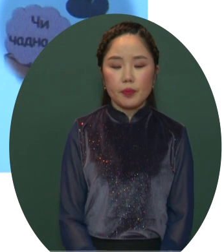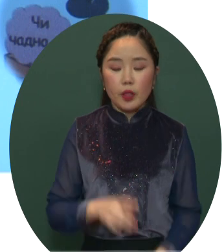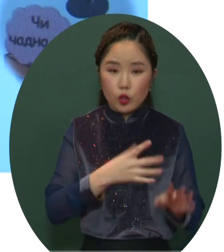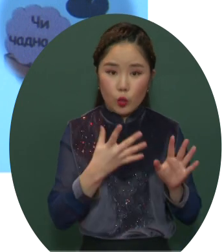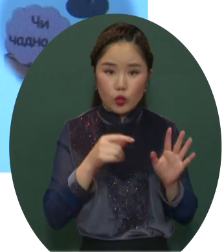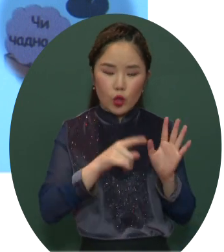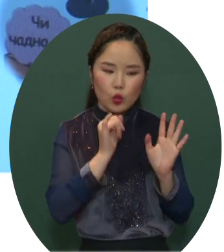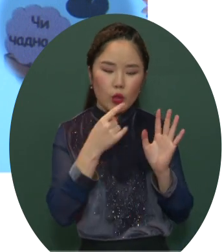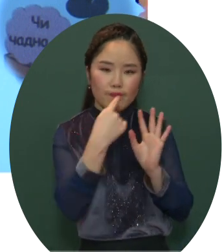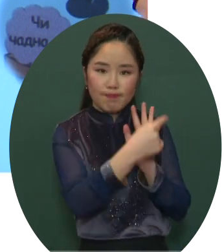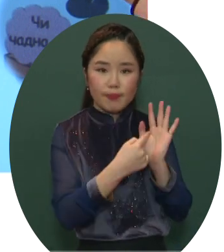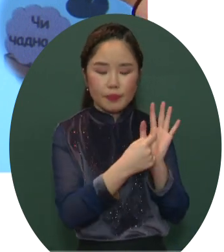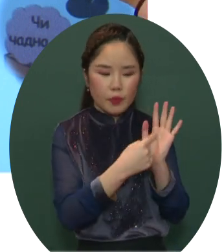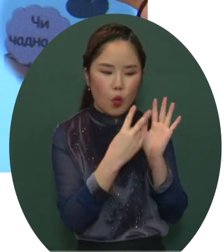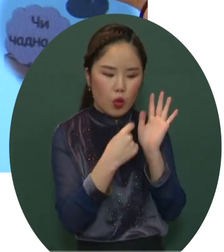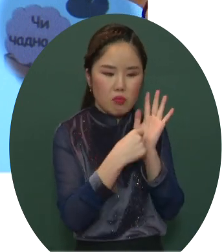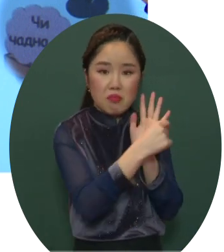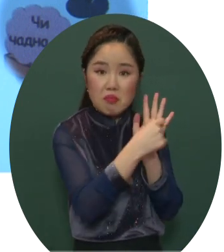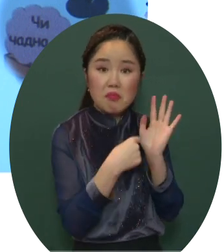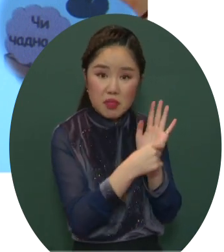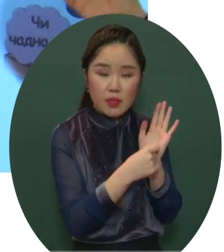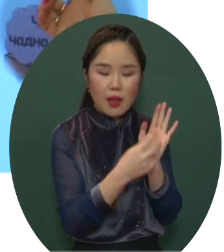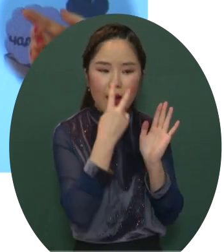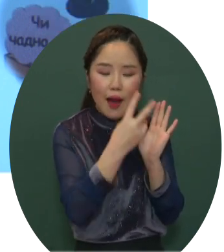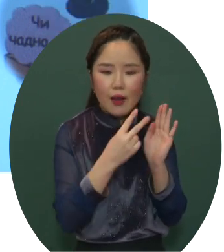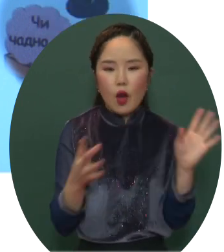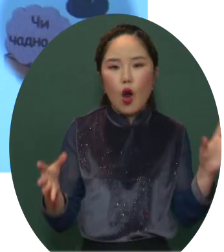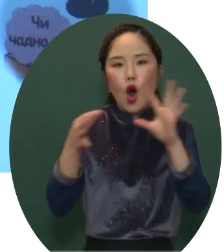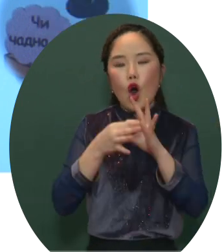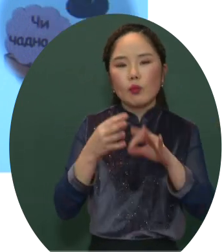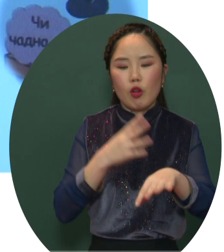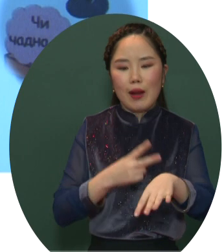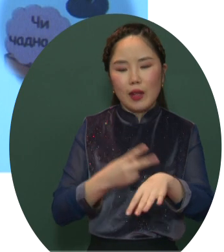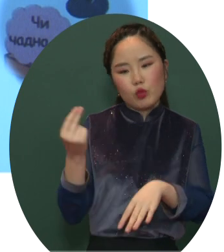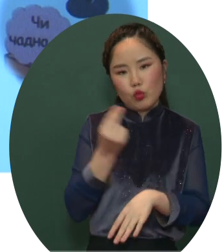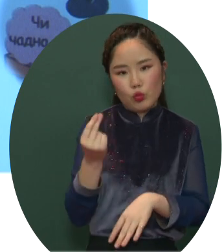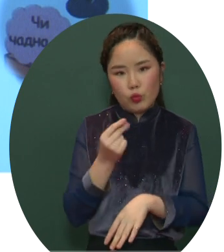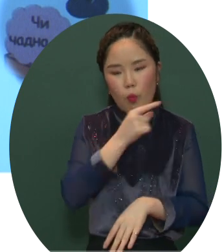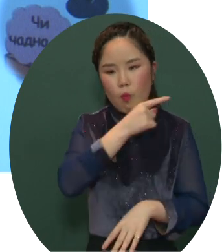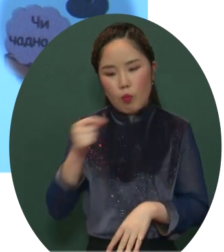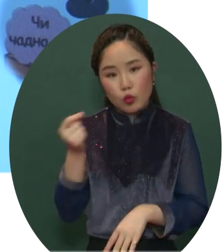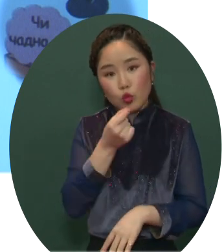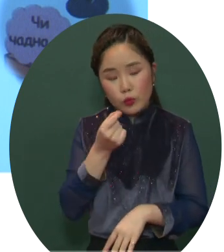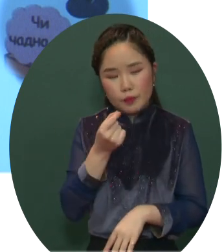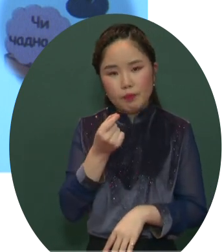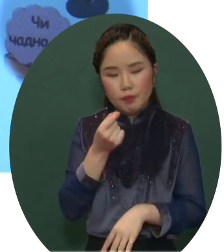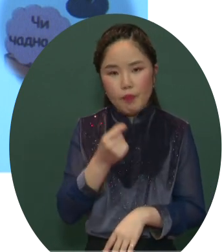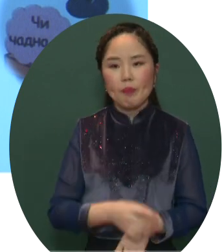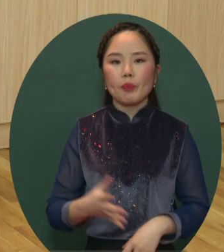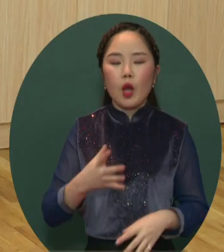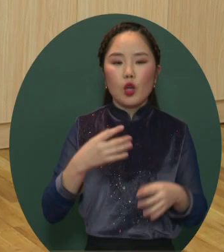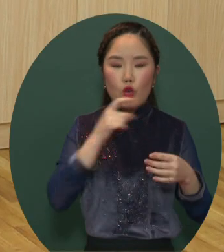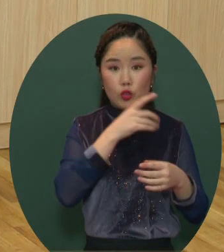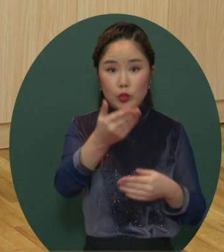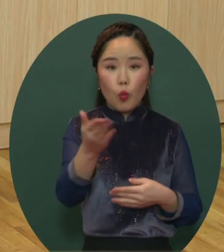болохыг арын зурагнаас олоод холбож зурыг. Та нар харин дэлгэцийн